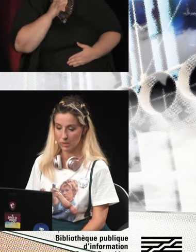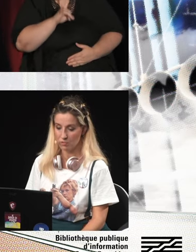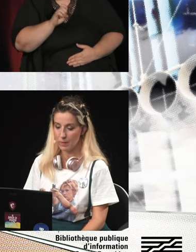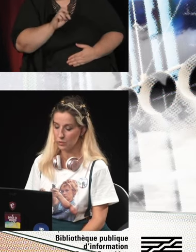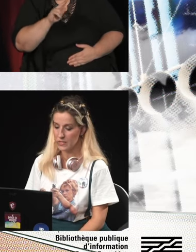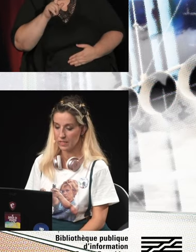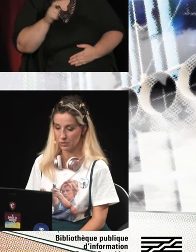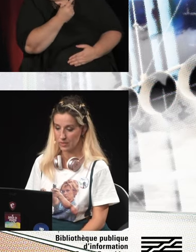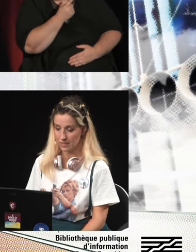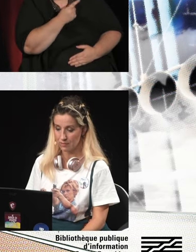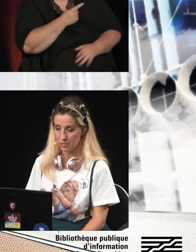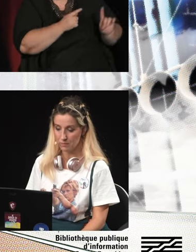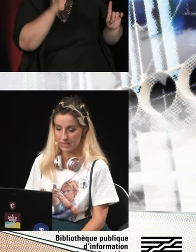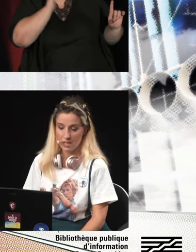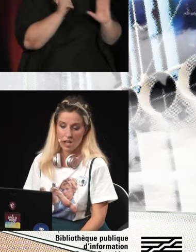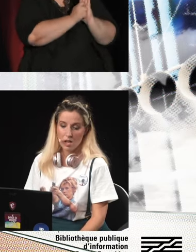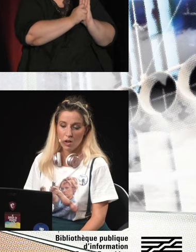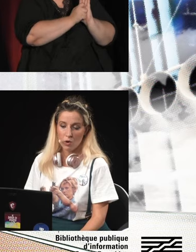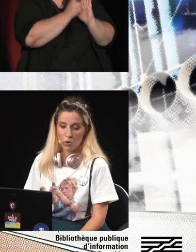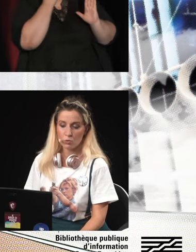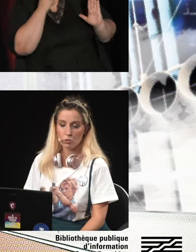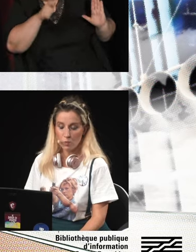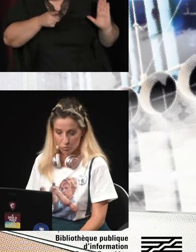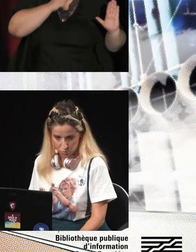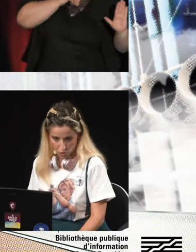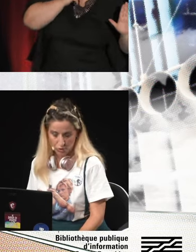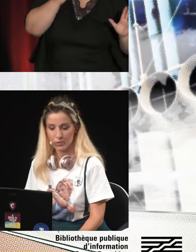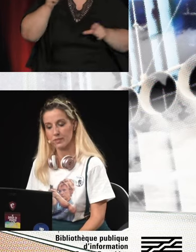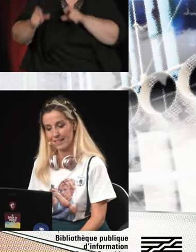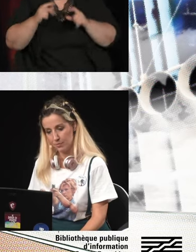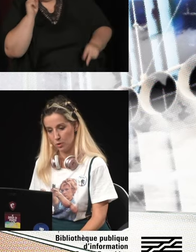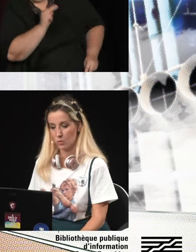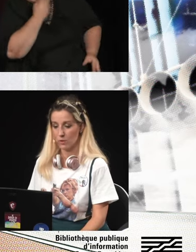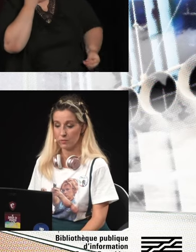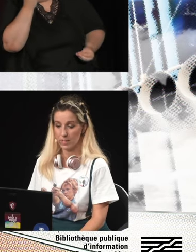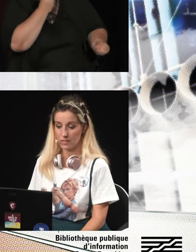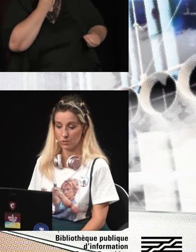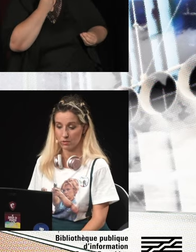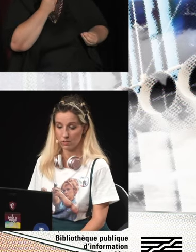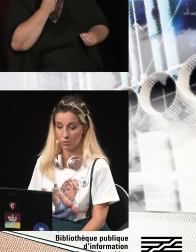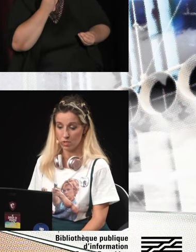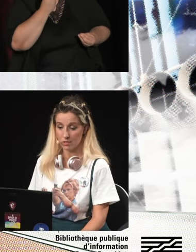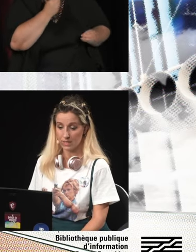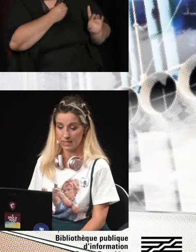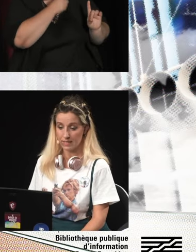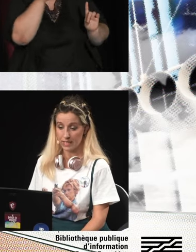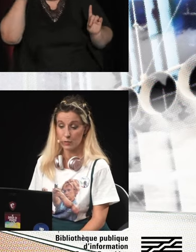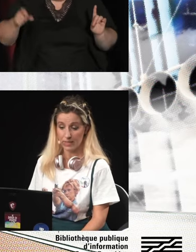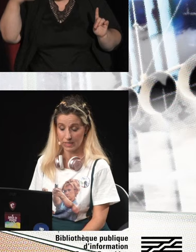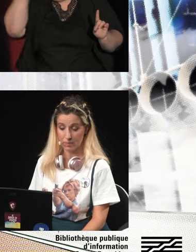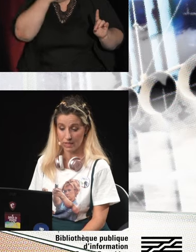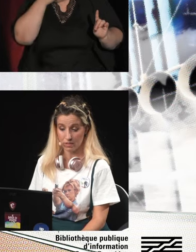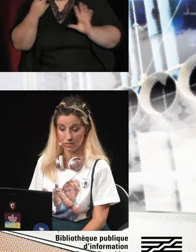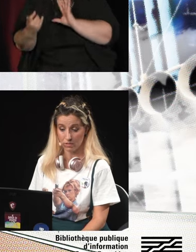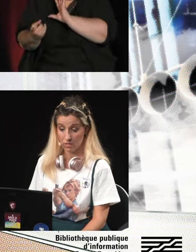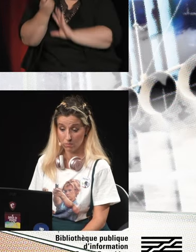son époque il ne pouvait pas le dire très très fort, mais on soupçonne très fortement le fait que Chang ait été